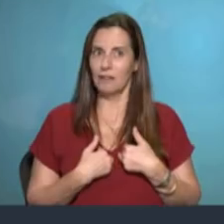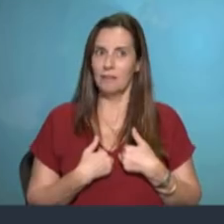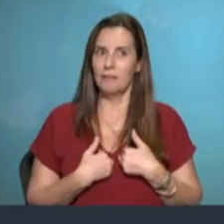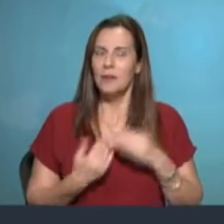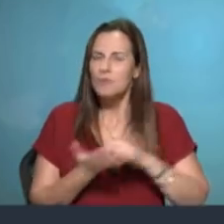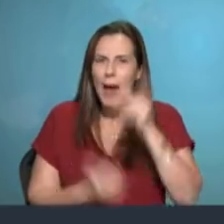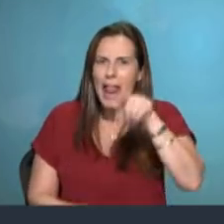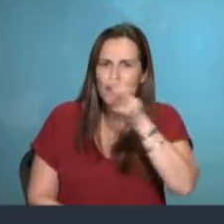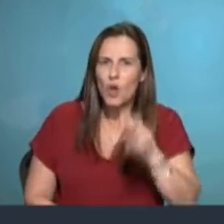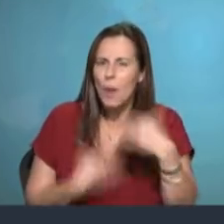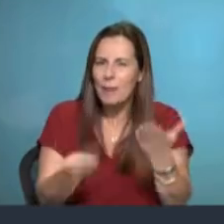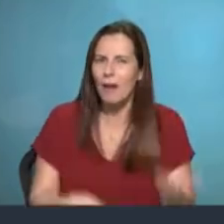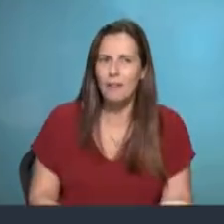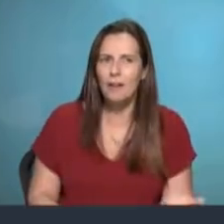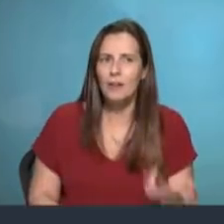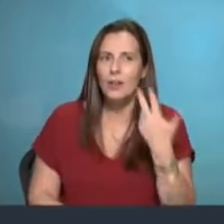على إيش الألف دولار؟